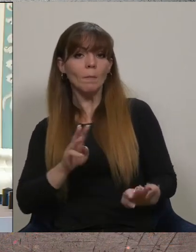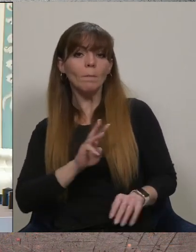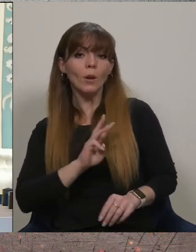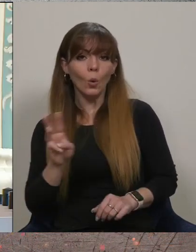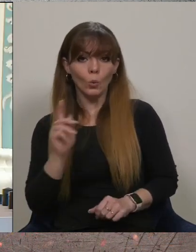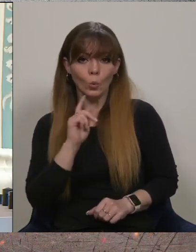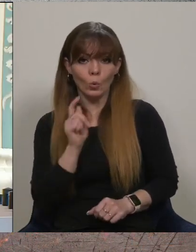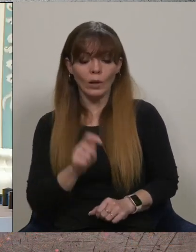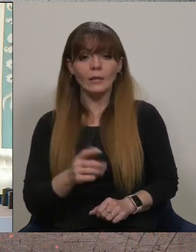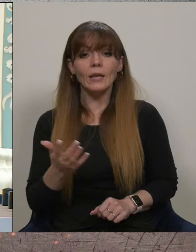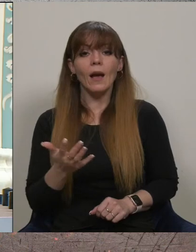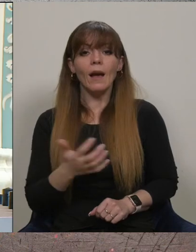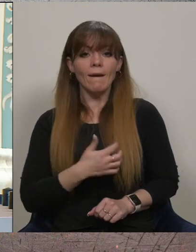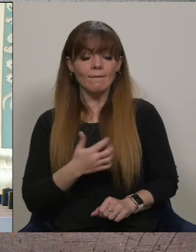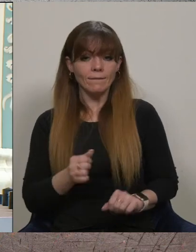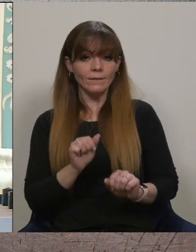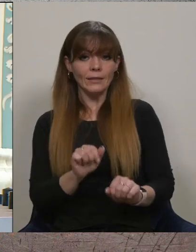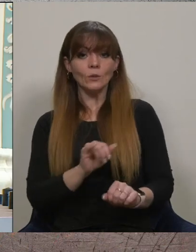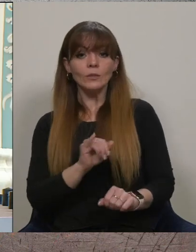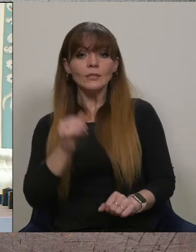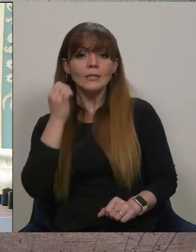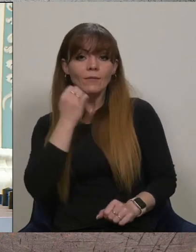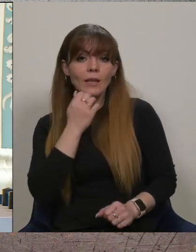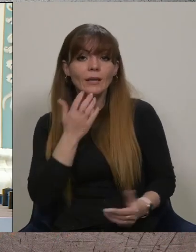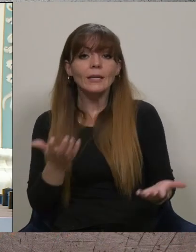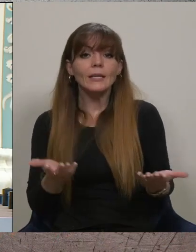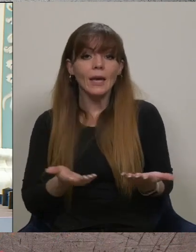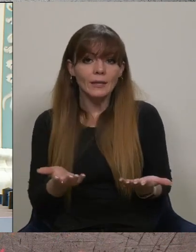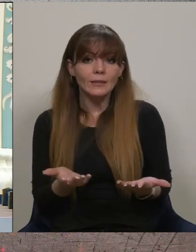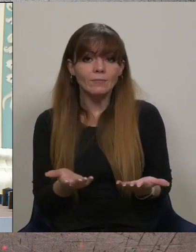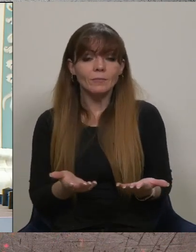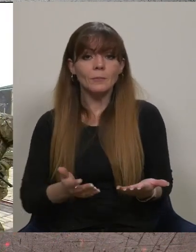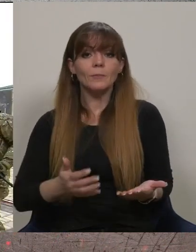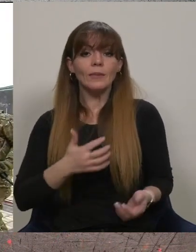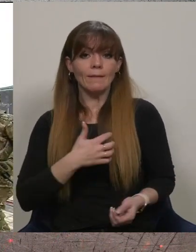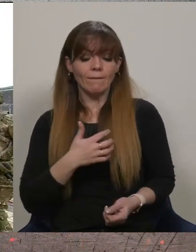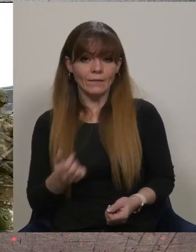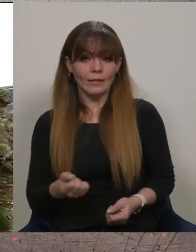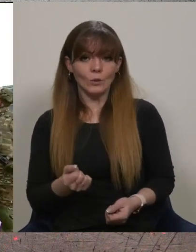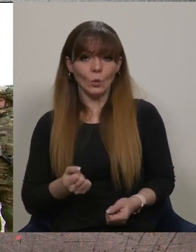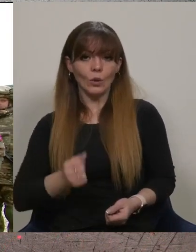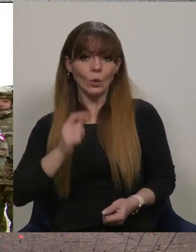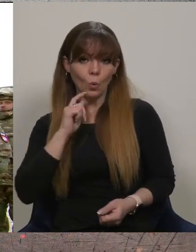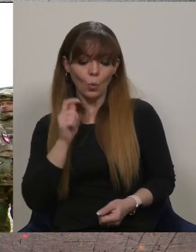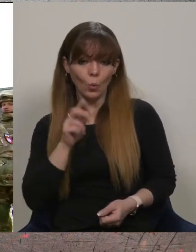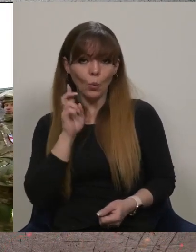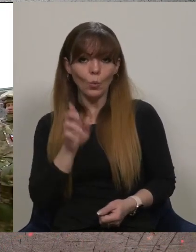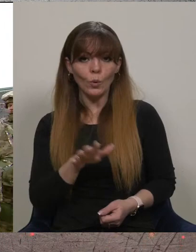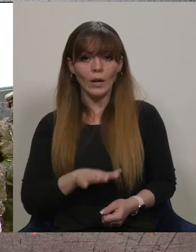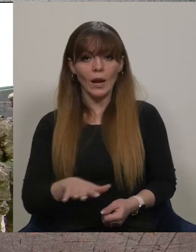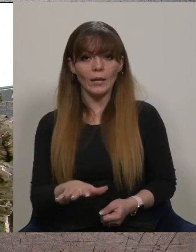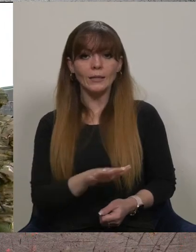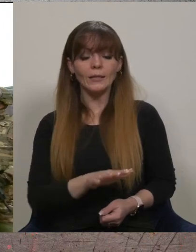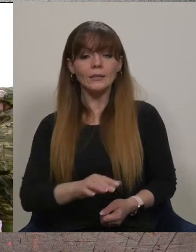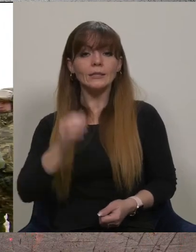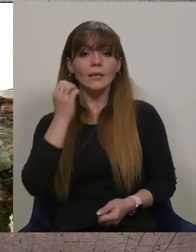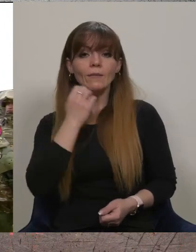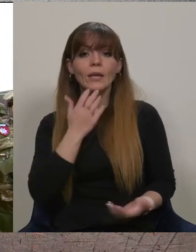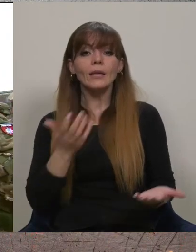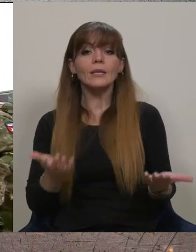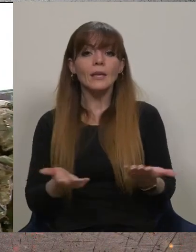яка вистоїть і завдяки якій вистоїть Україна, завдяки